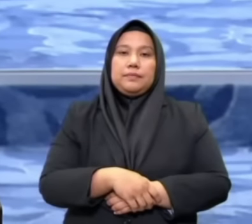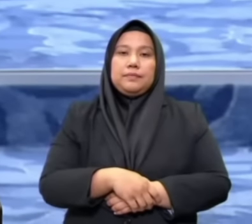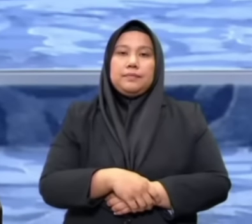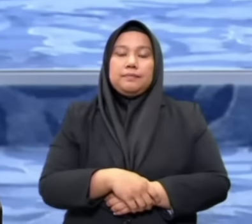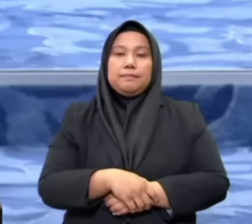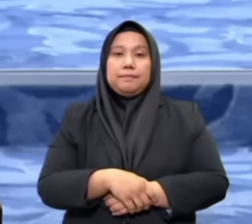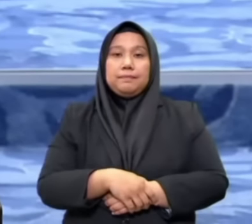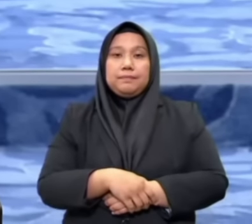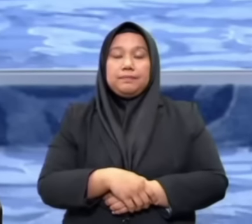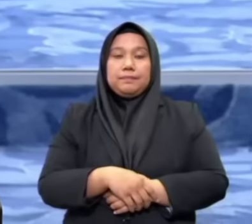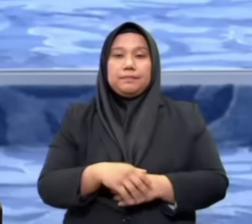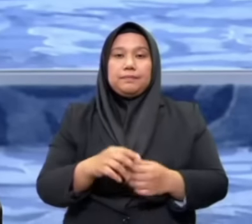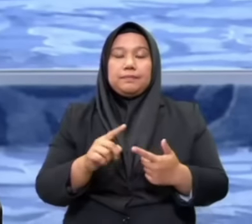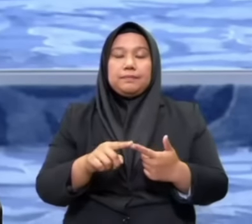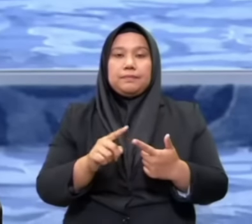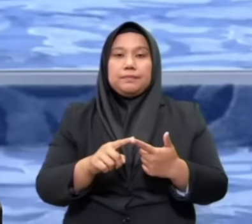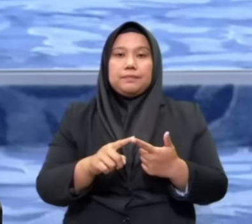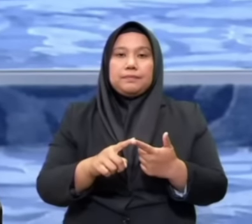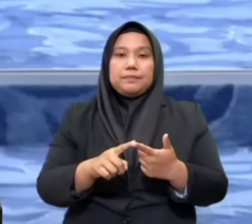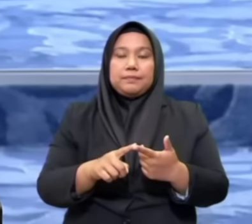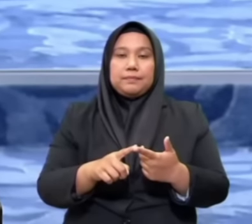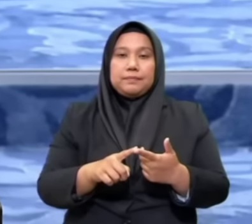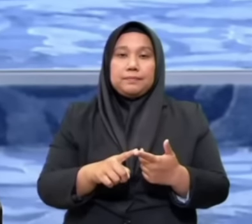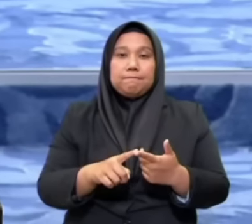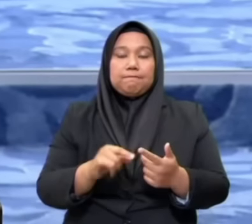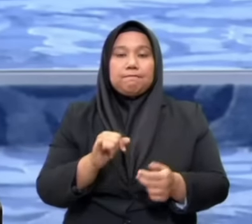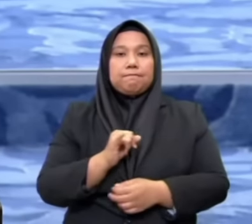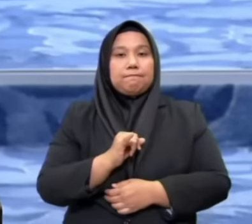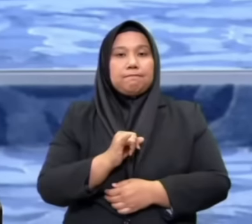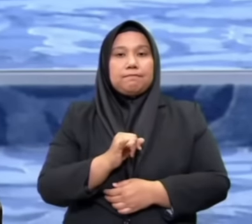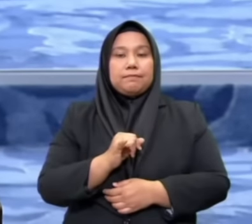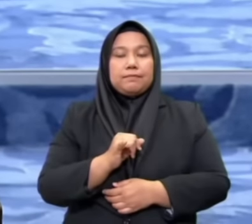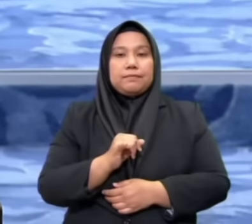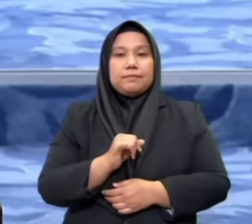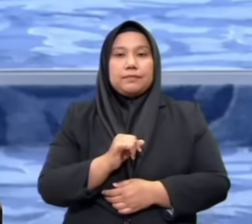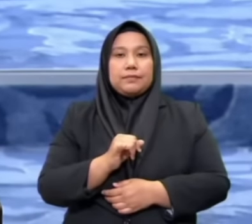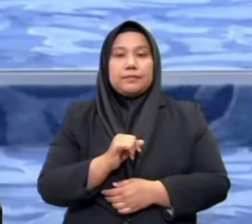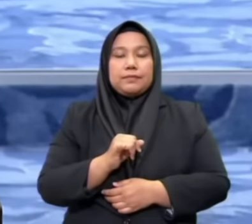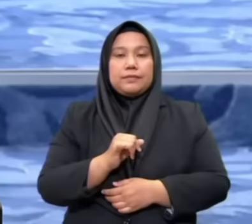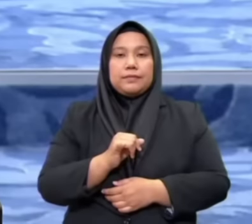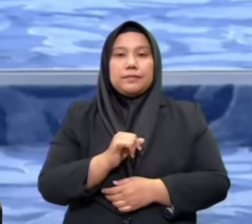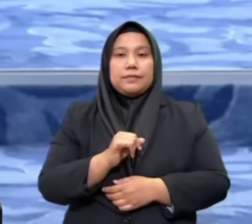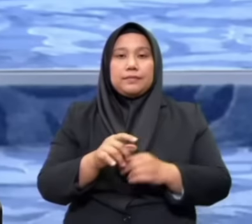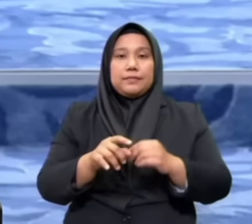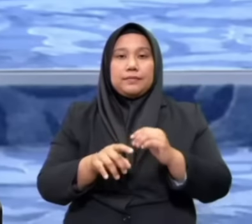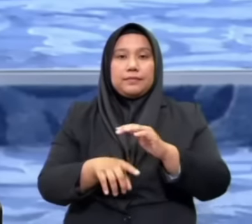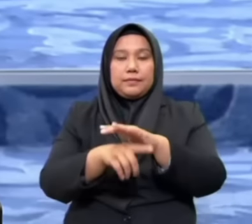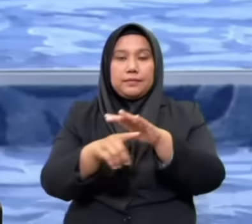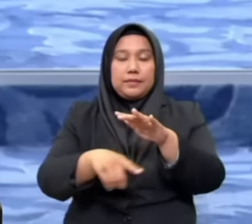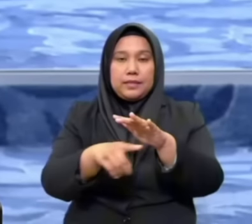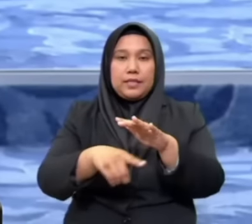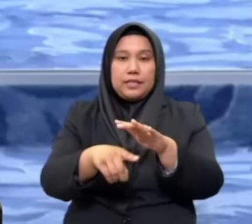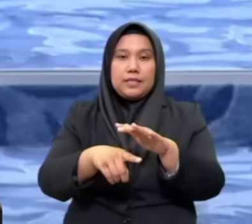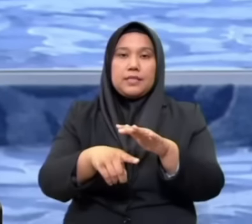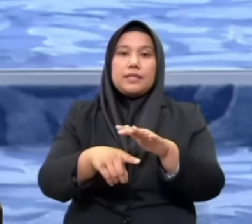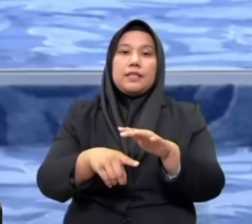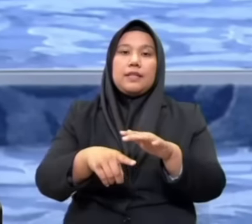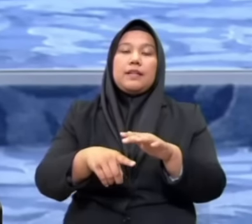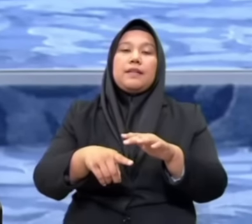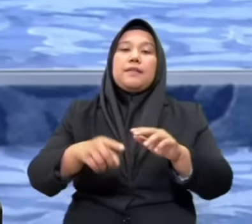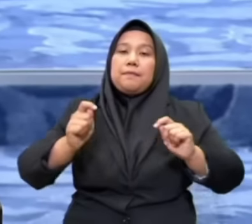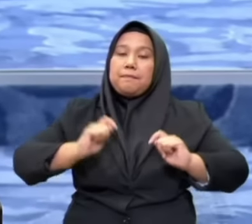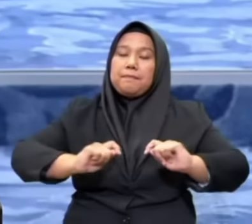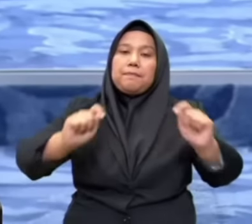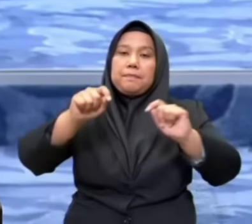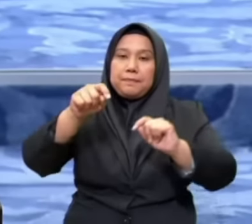merata. Dan oleh itu saya rasa afirmasi dasar affirmative action ini dia akan